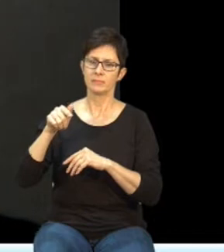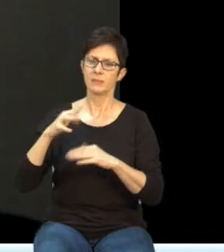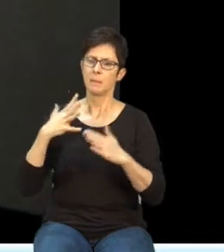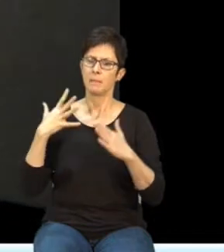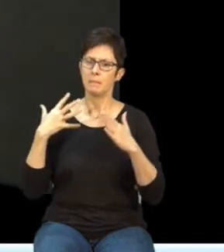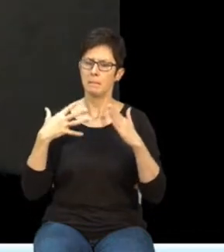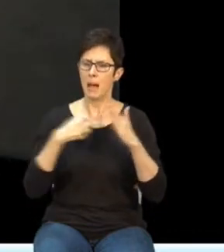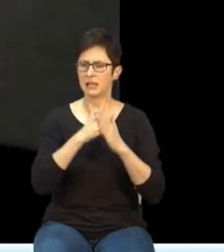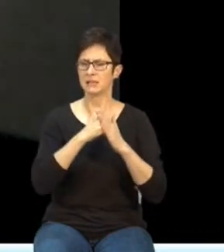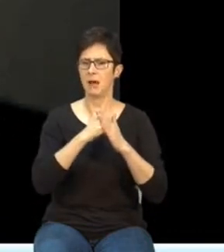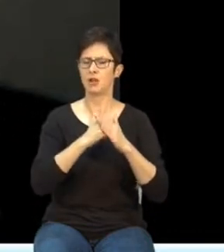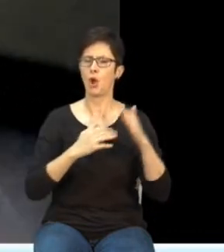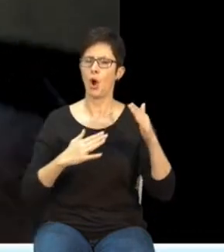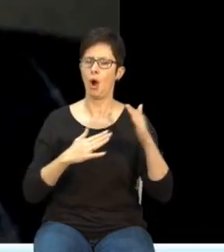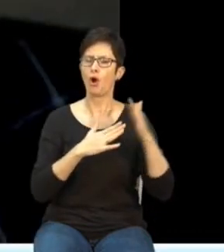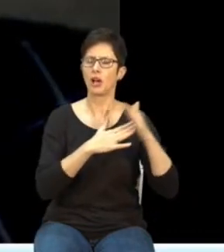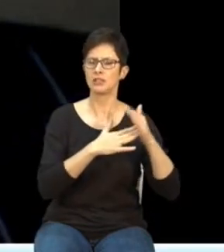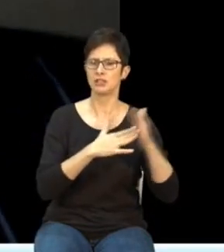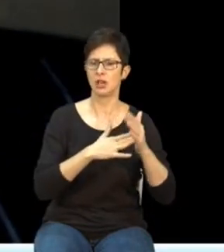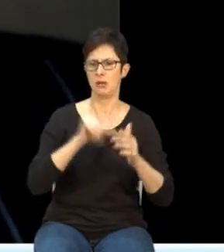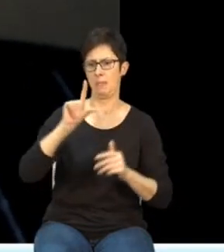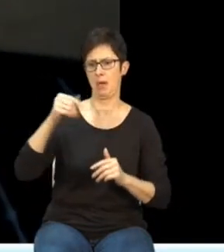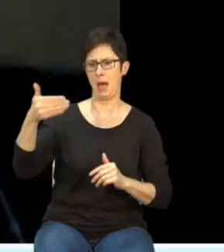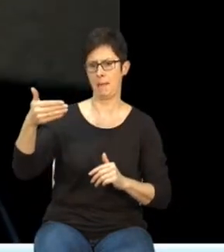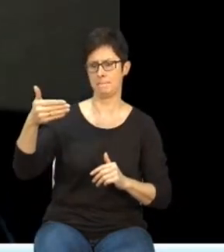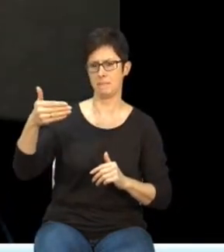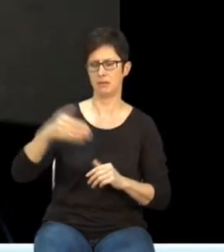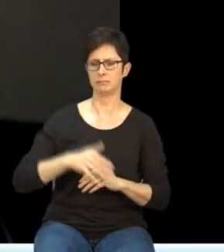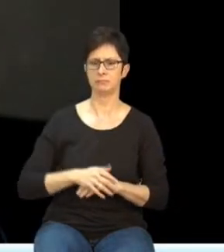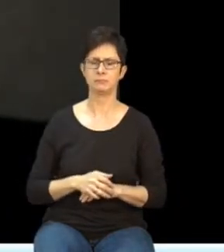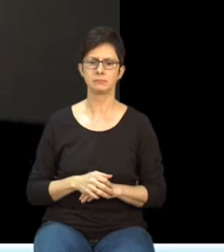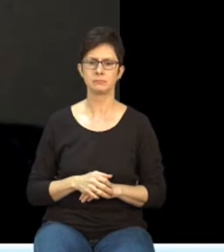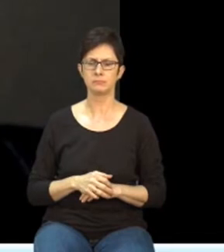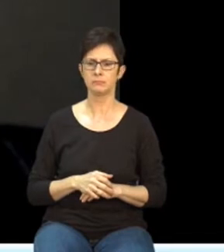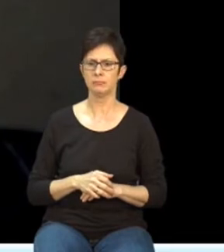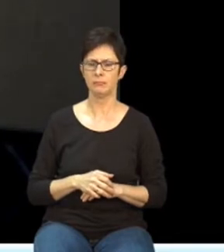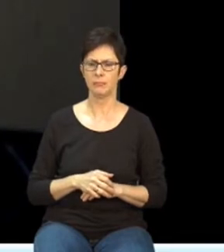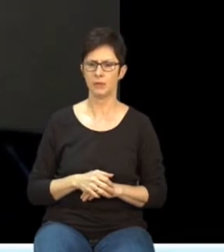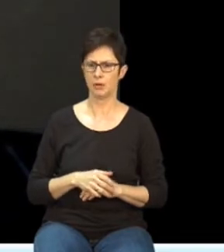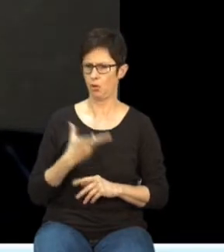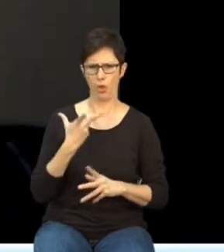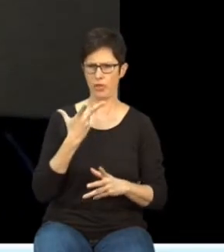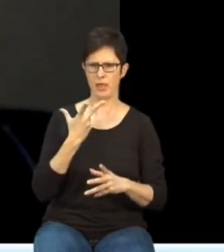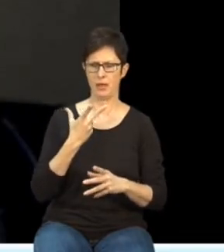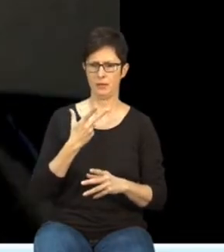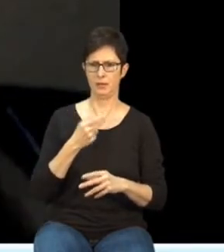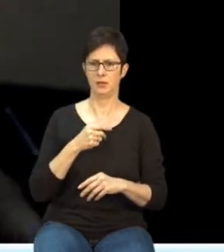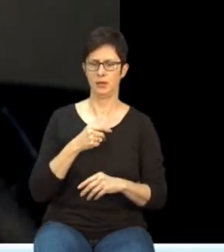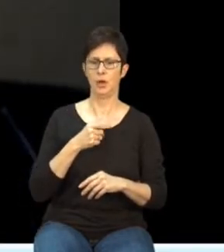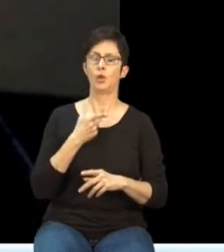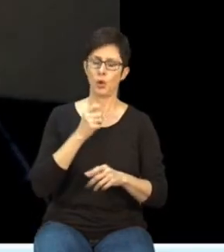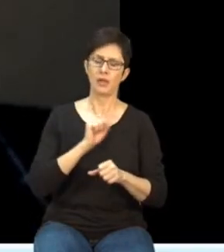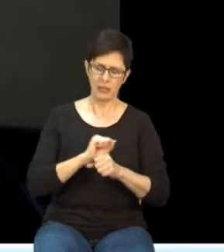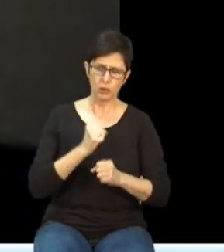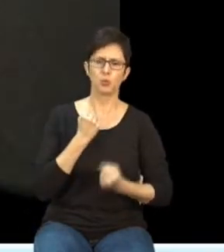maksymalne ograniczenie pól elektromagnetycznych emitowanych to nie jest trudna sprawa Znaczy to jest trudna